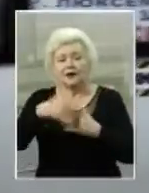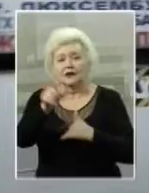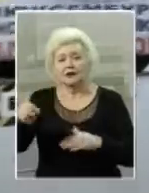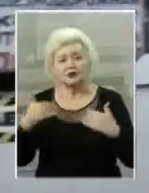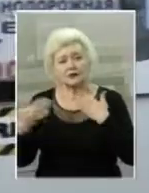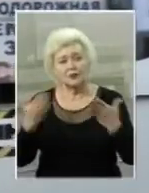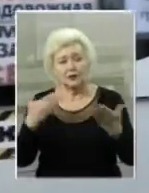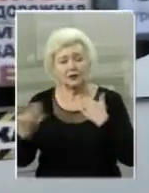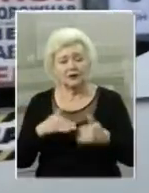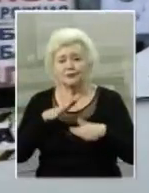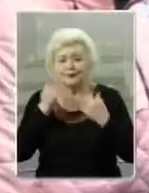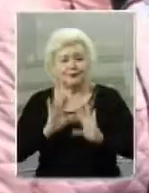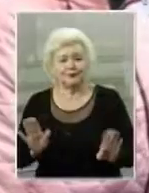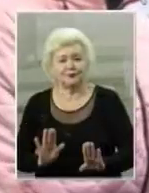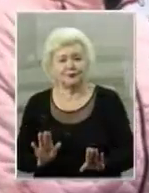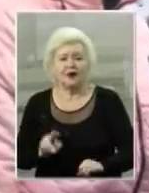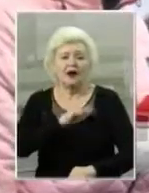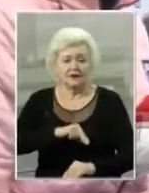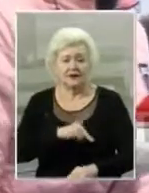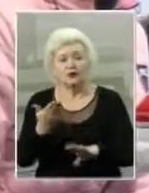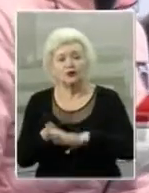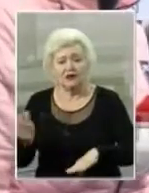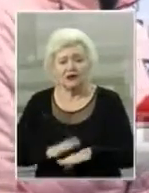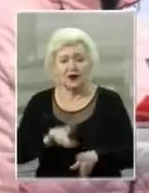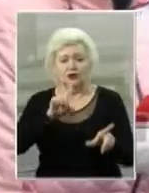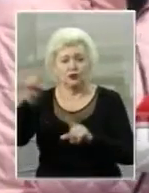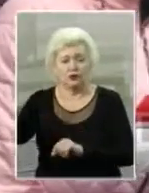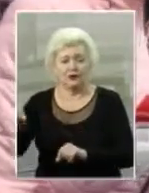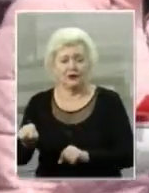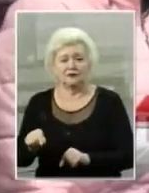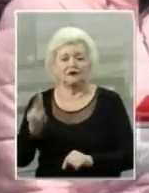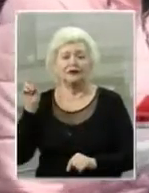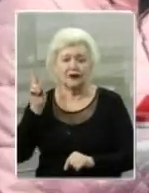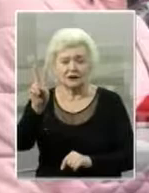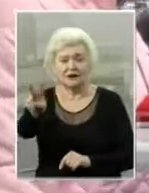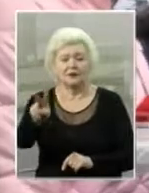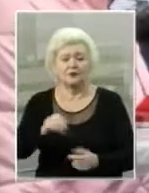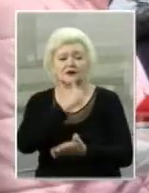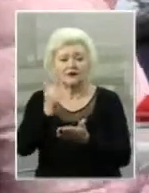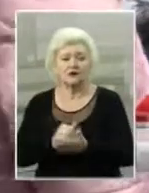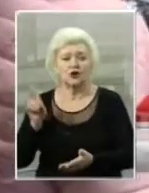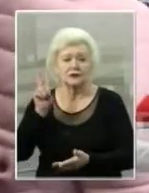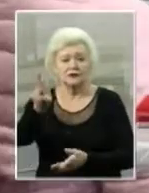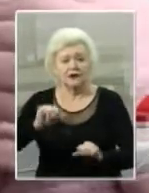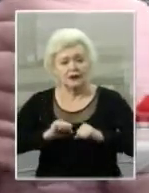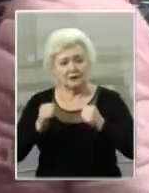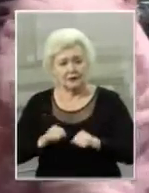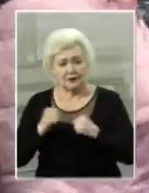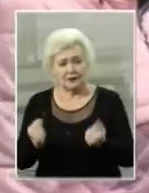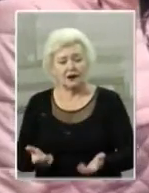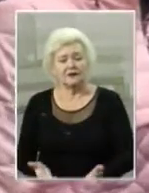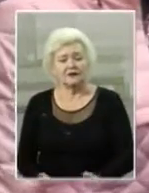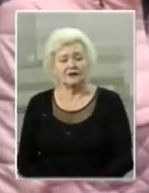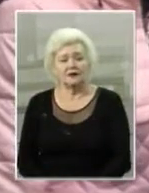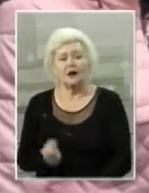нами спілкуються неохоче. На роботу дуже важко добиратись туди. На тролейбус. В основному на тролейбусі стараємося. Тому що... А